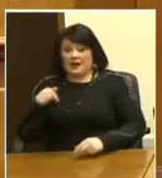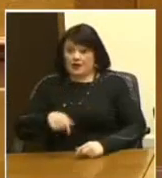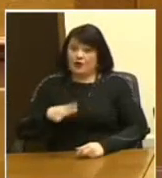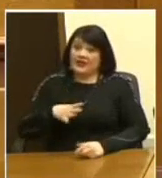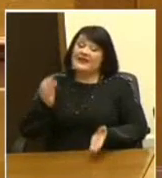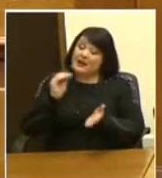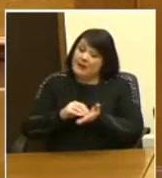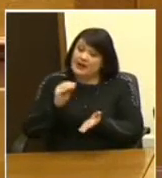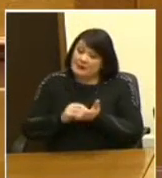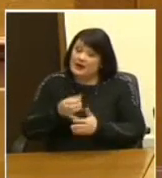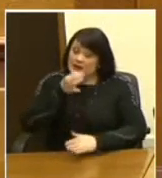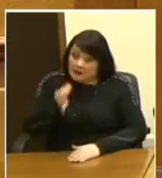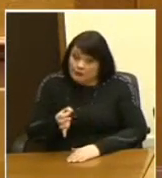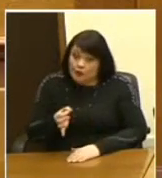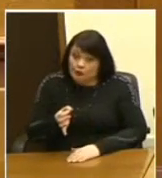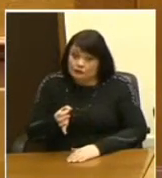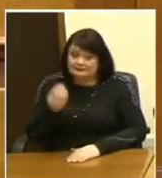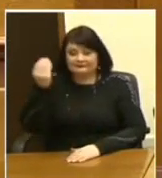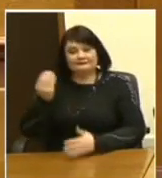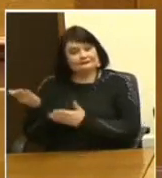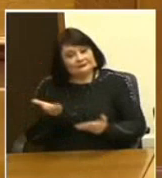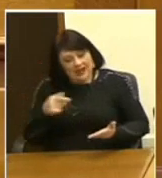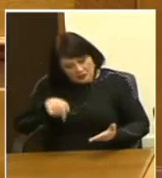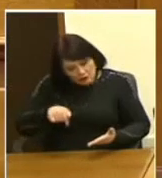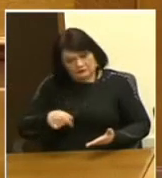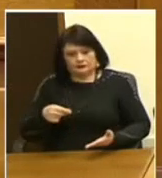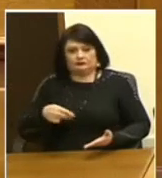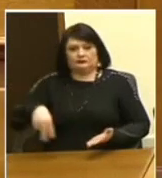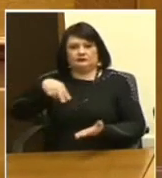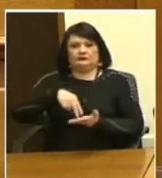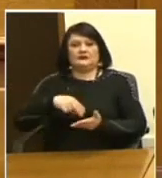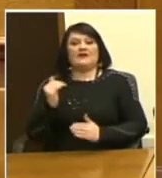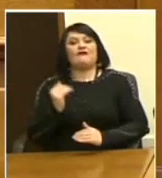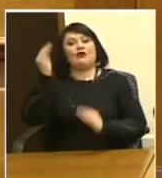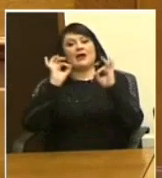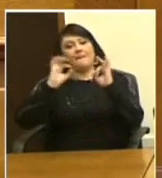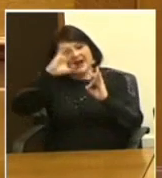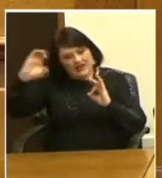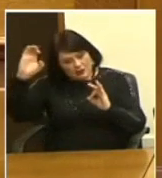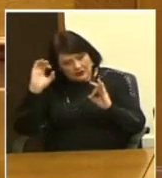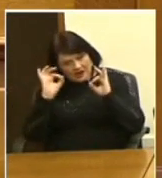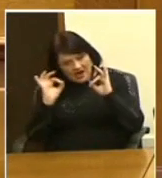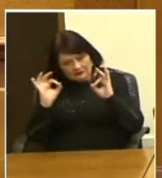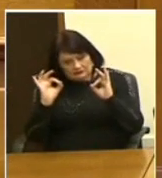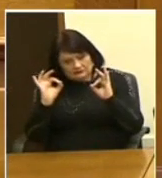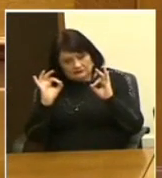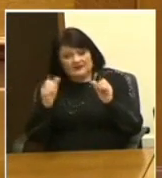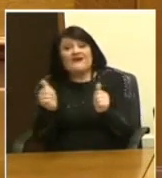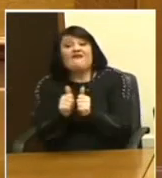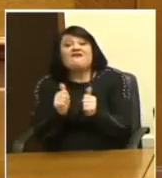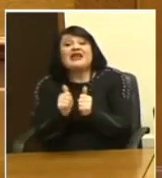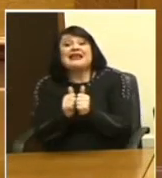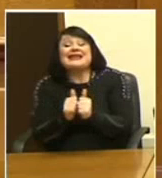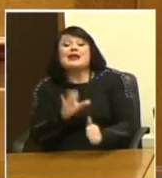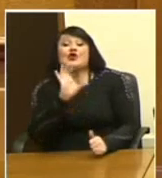φορά να καλωσορίσω από αυτό το βήμα την Βόρεια Μακεδονία, μια φιλική προς την Ελλάδα